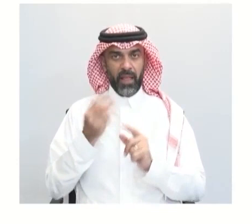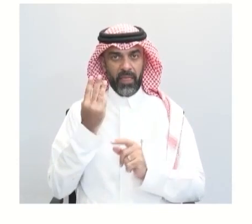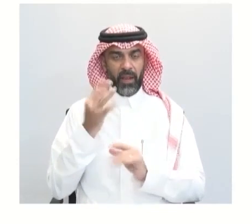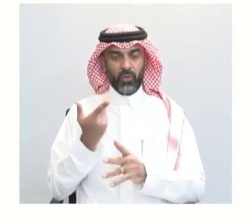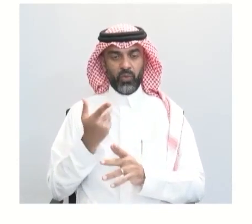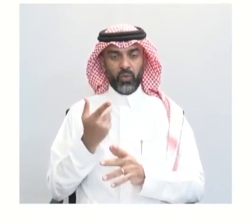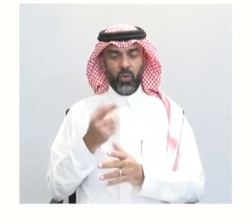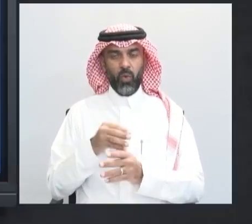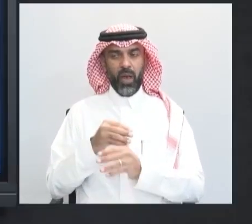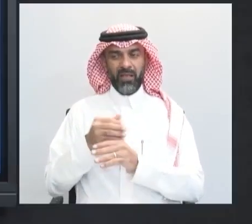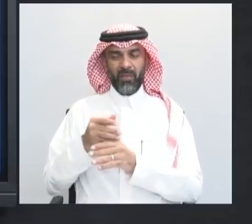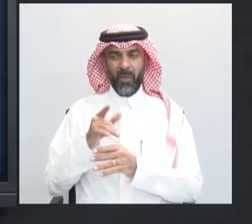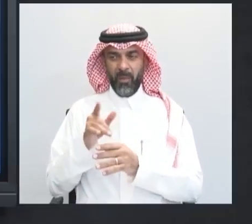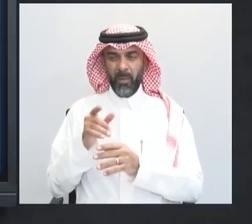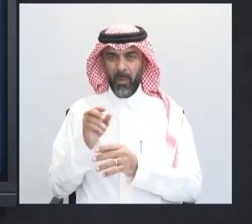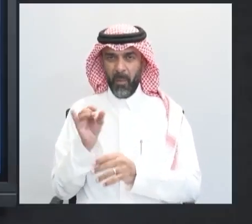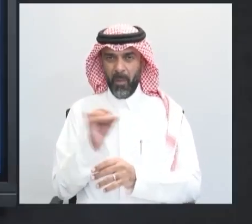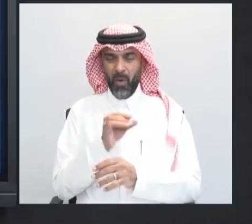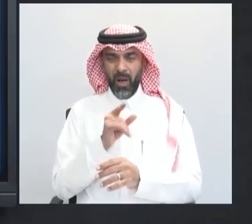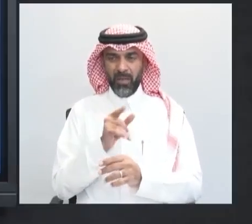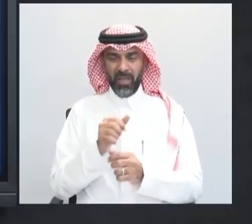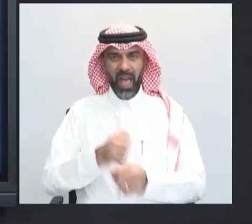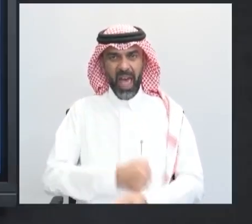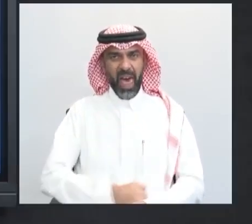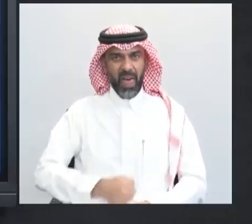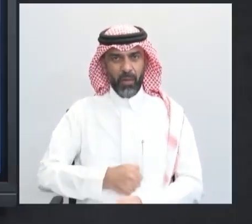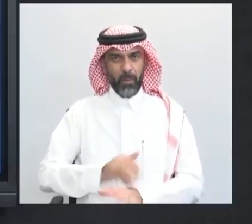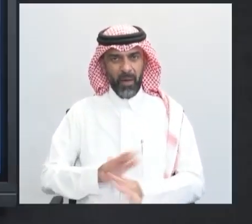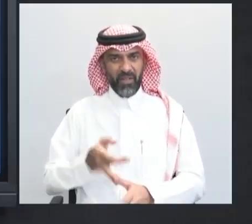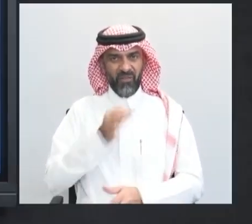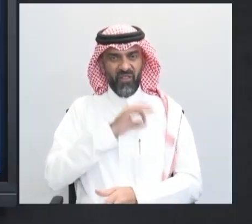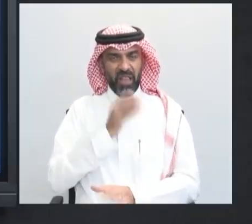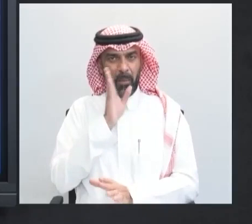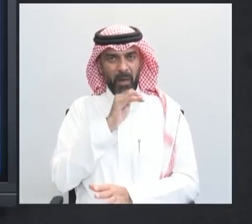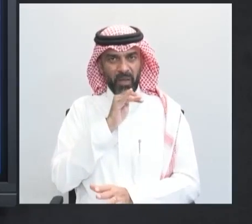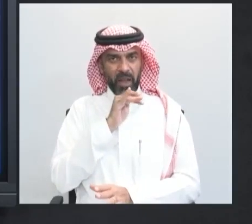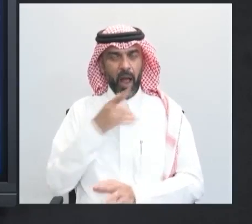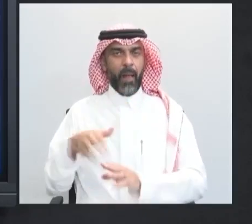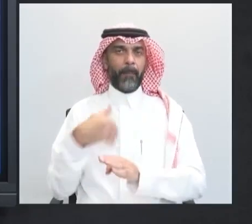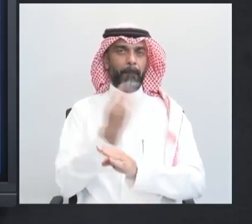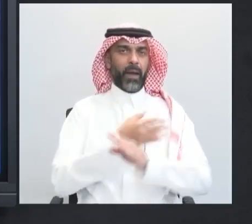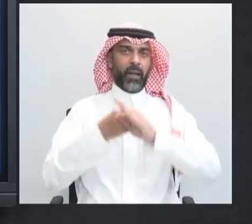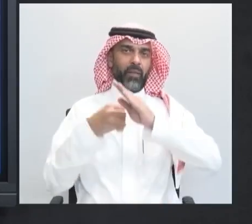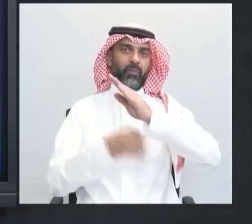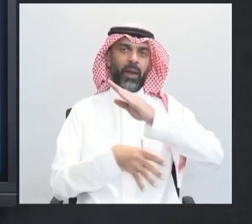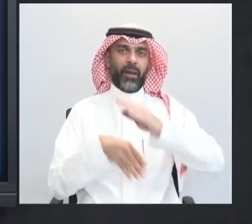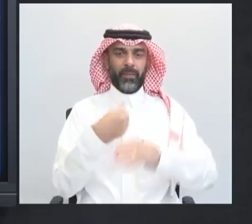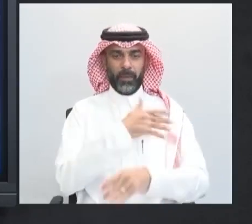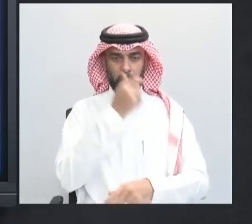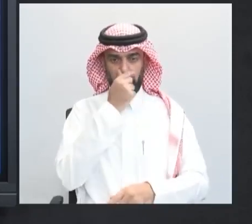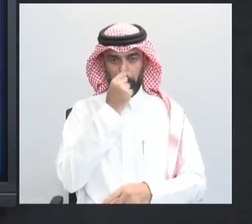مهضومه اذا هذه العمليه هذا الطعام هذه البلعات الغذائيه التي دخلت وتم تقطيعها وطحنها ثم تحليلها